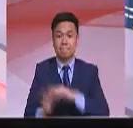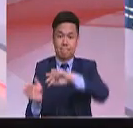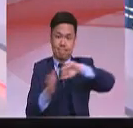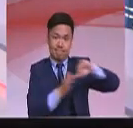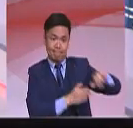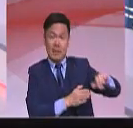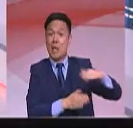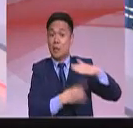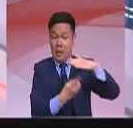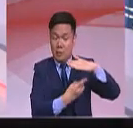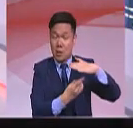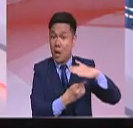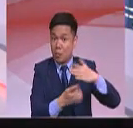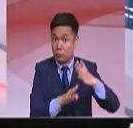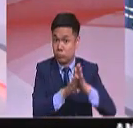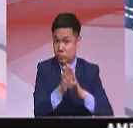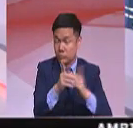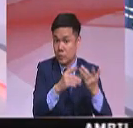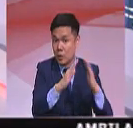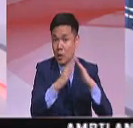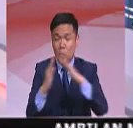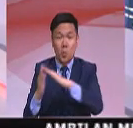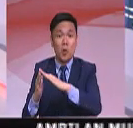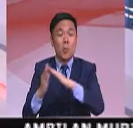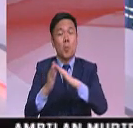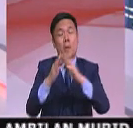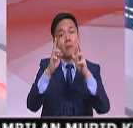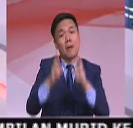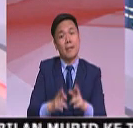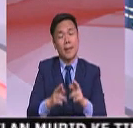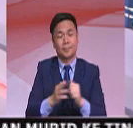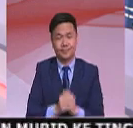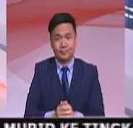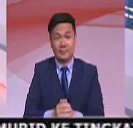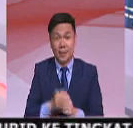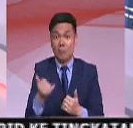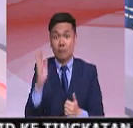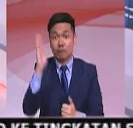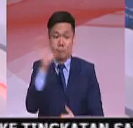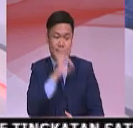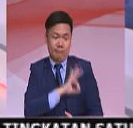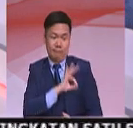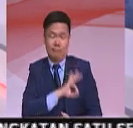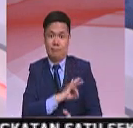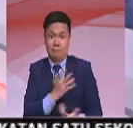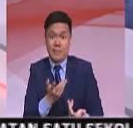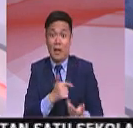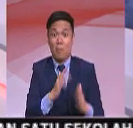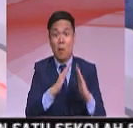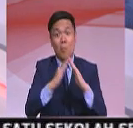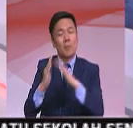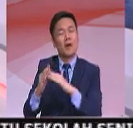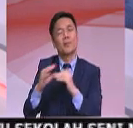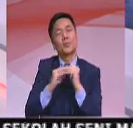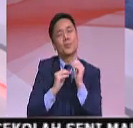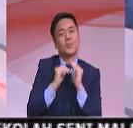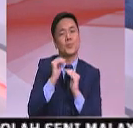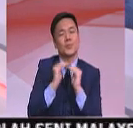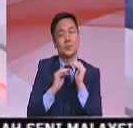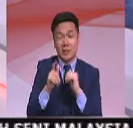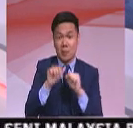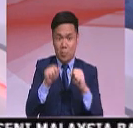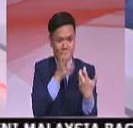Melalui dasar pembangunan semula, perumahan awam rakyat bakal menerima manfaat dengan memiliki rumah yang selesa dan